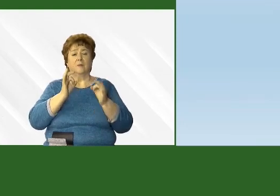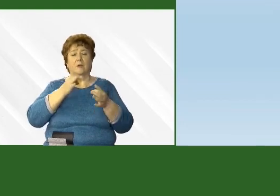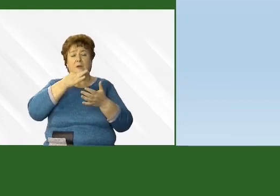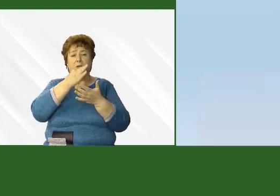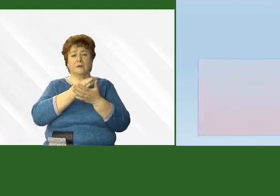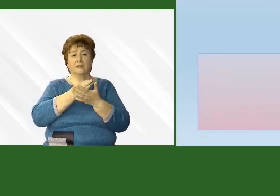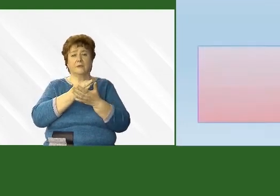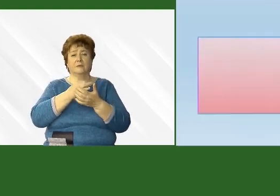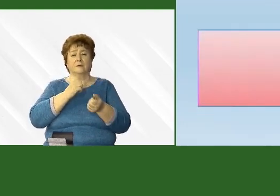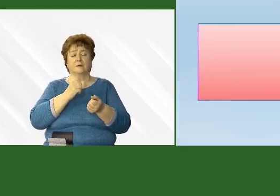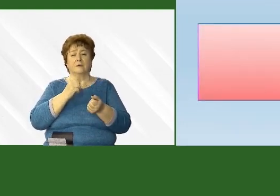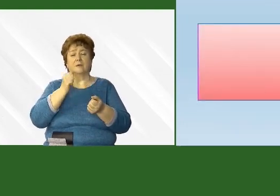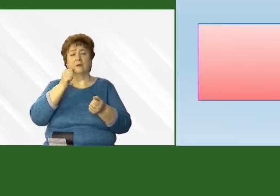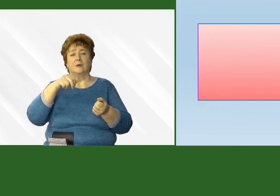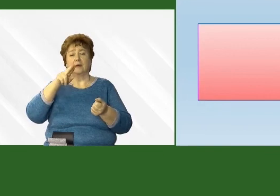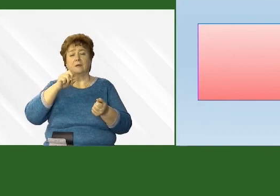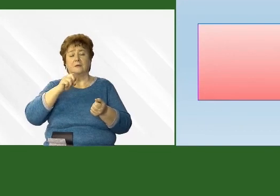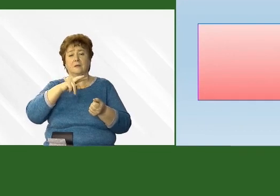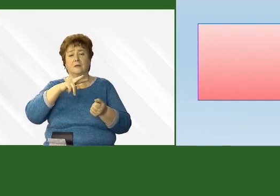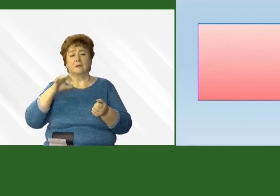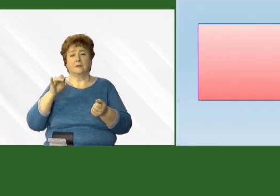Правильный ответ – Адели.